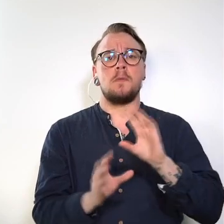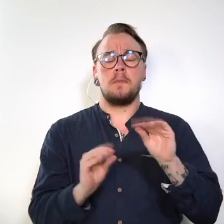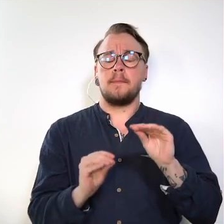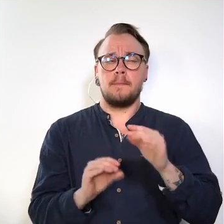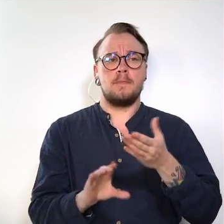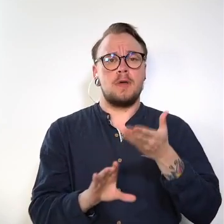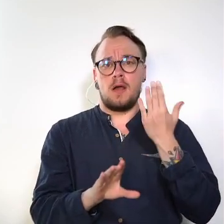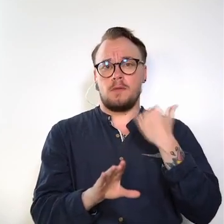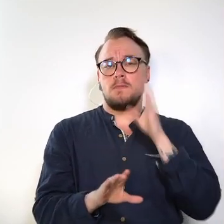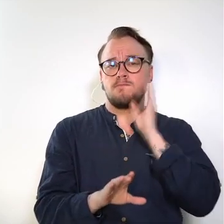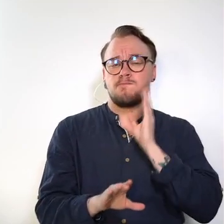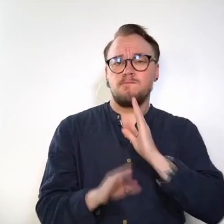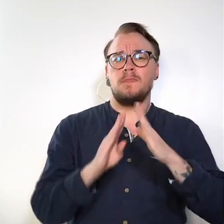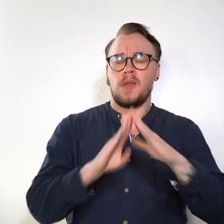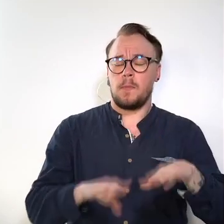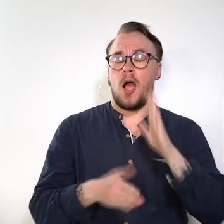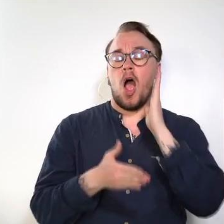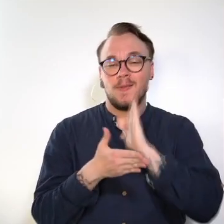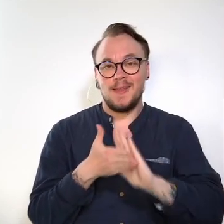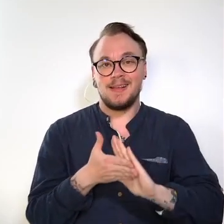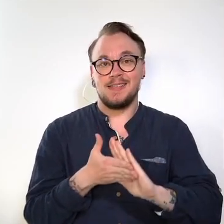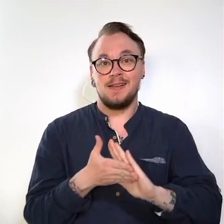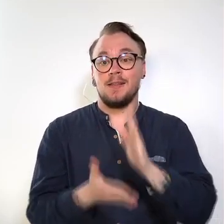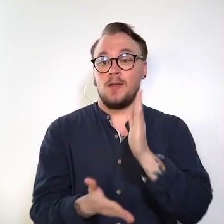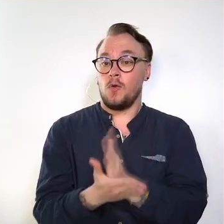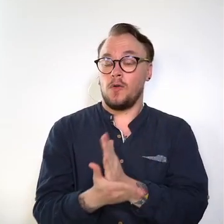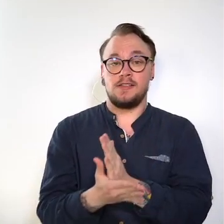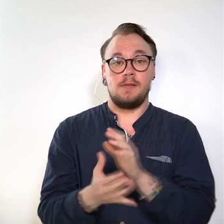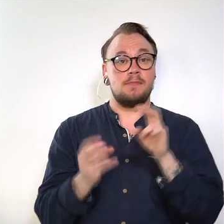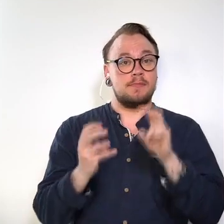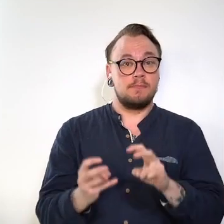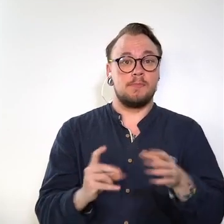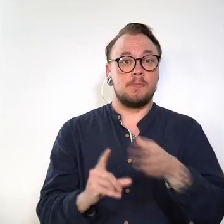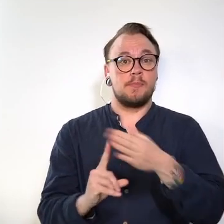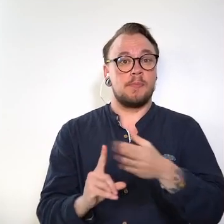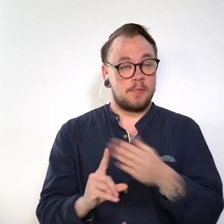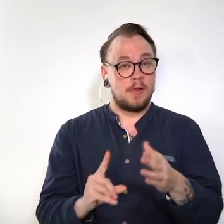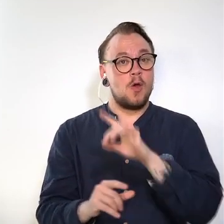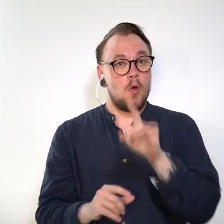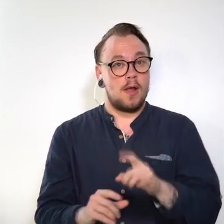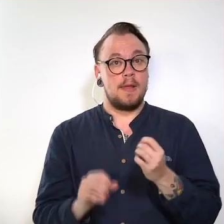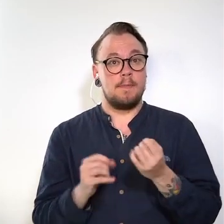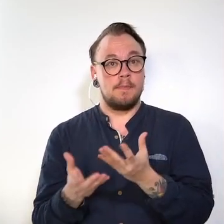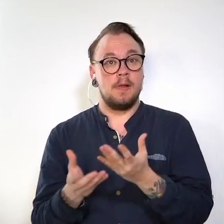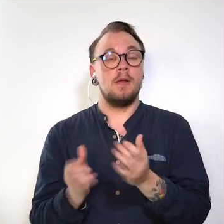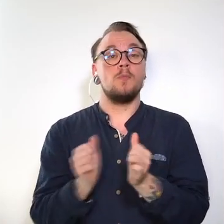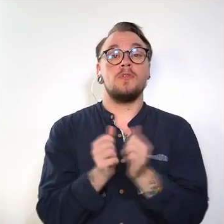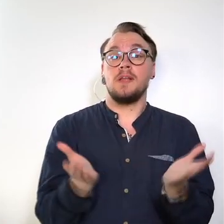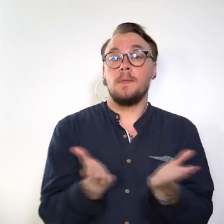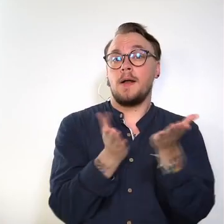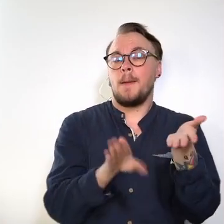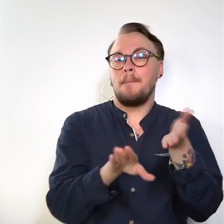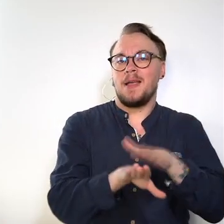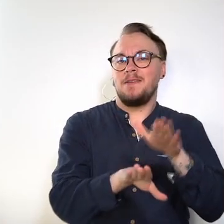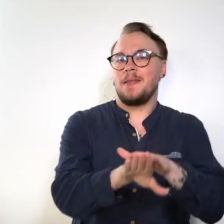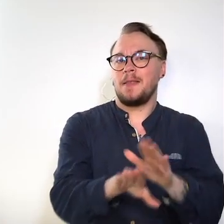ottaa, niin kuin todeta, että on tuotettu ihmisille ongelmia ja toisaalta samanaikaisesti päivitetään ja tuodaan esille sitä uudempaa